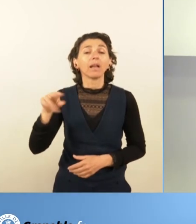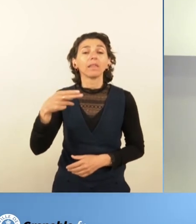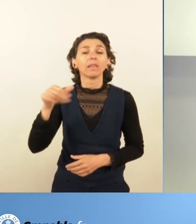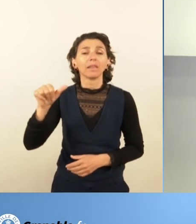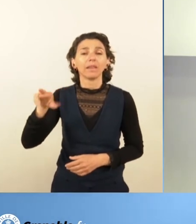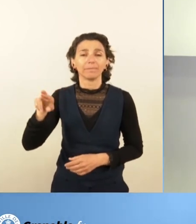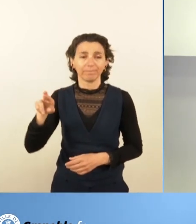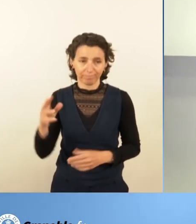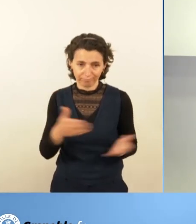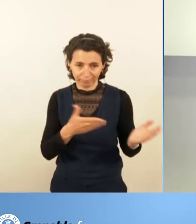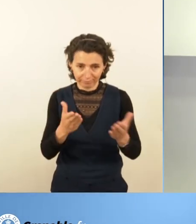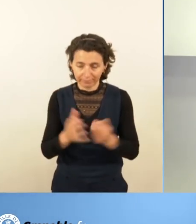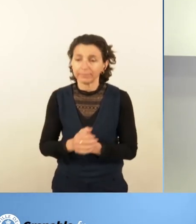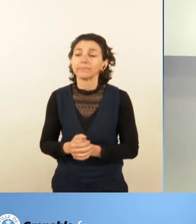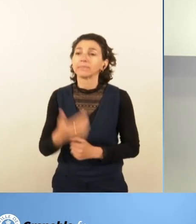merci